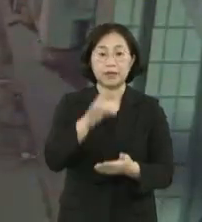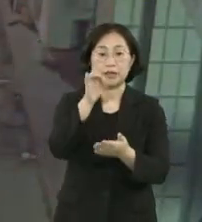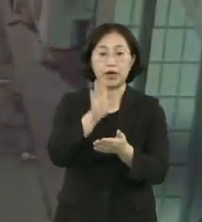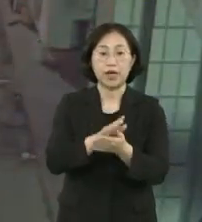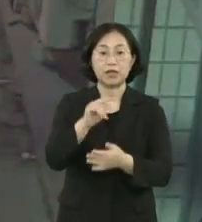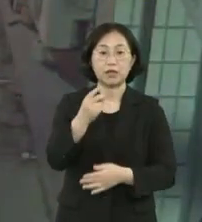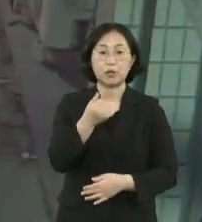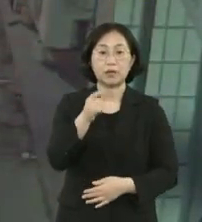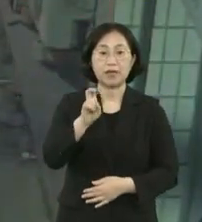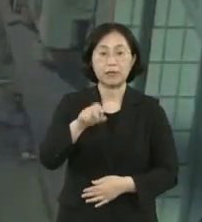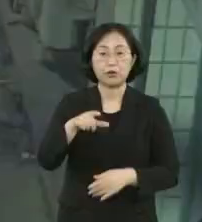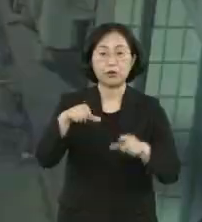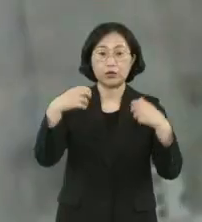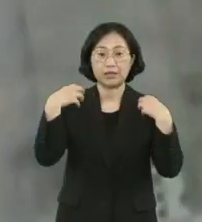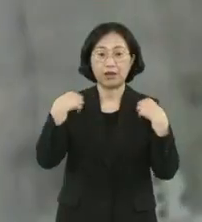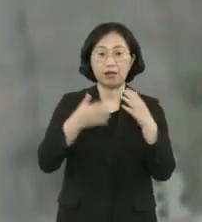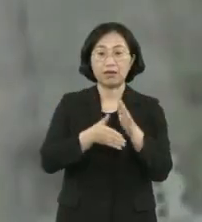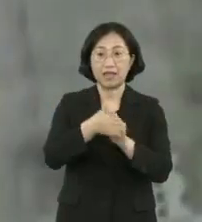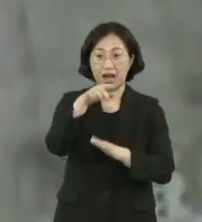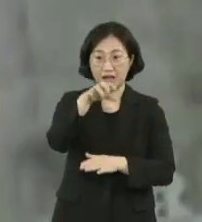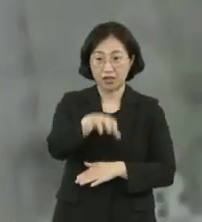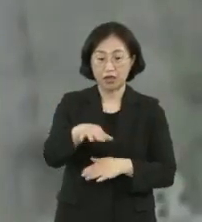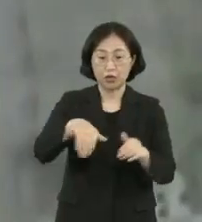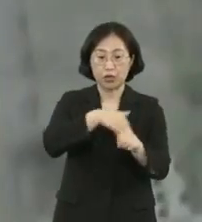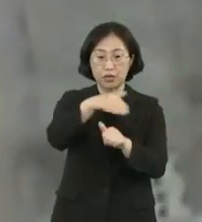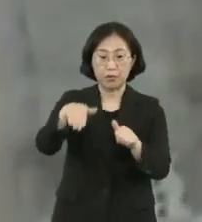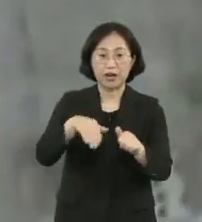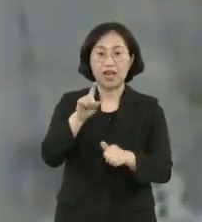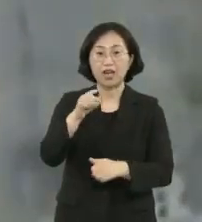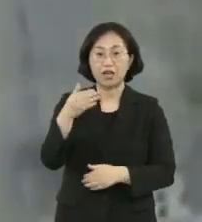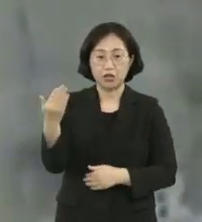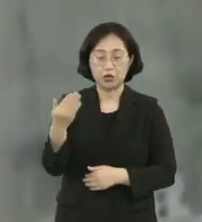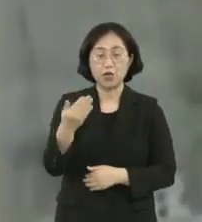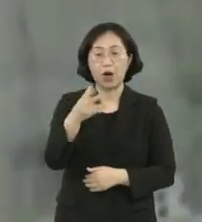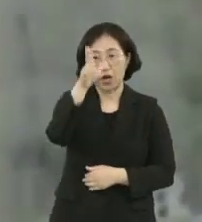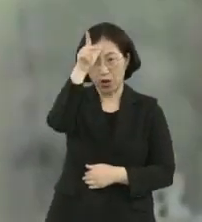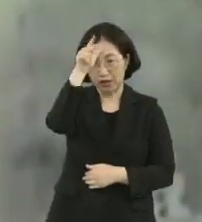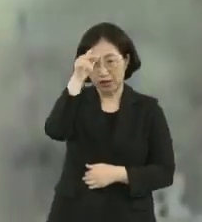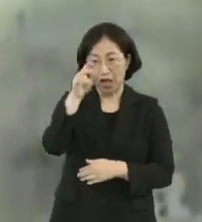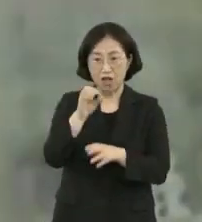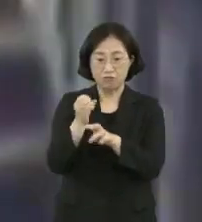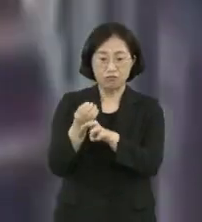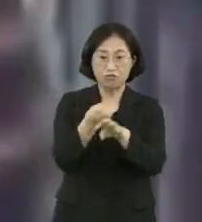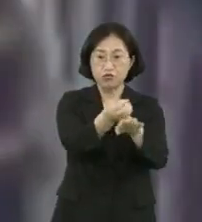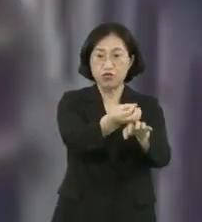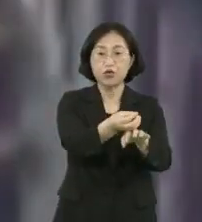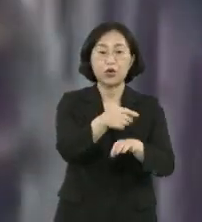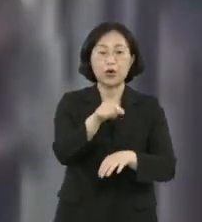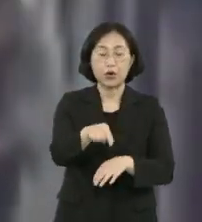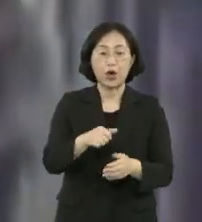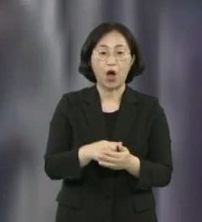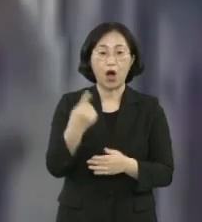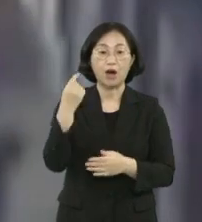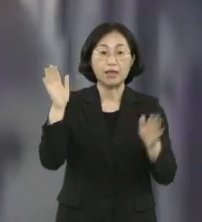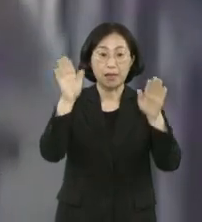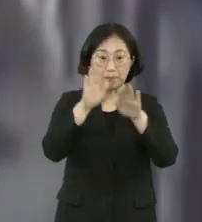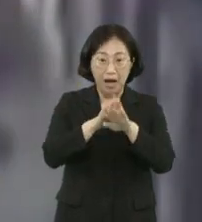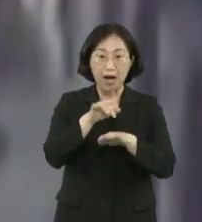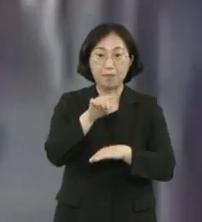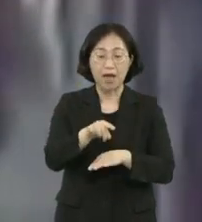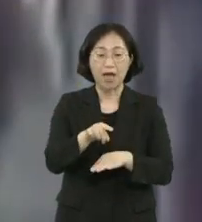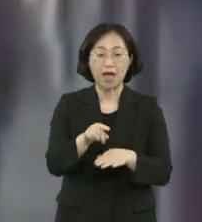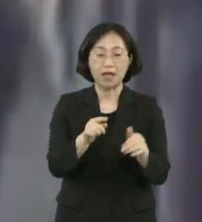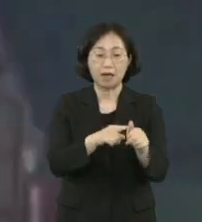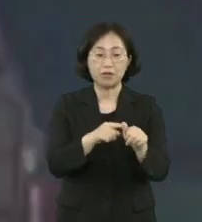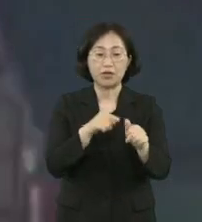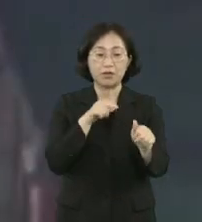천안시 동남구 옛 군청사 주변에 119 대원과 경찰 순찰 차량들이 출동했습니다. 어젯밤 8시 40분쯤 남성 한 명이